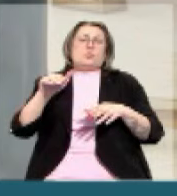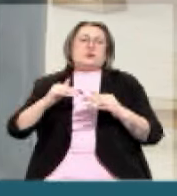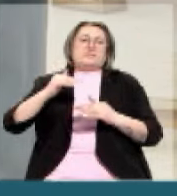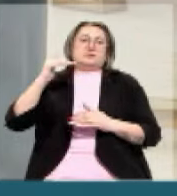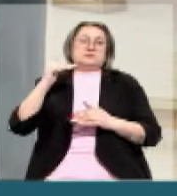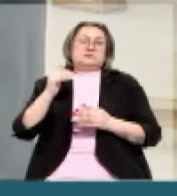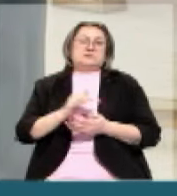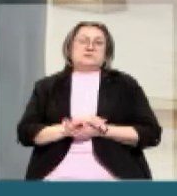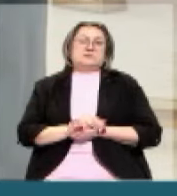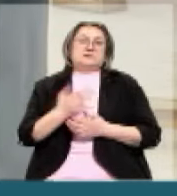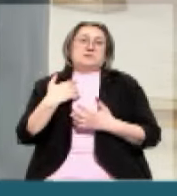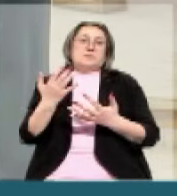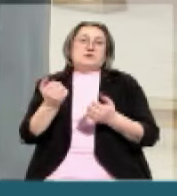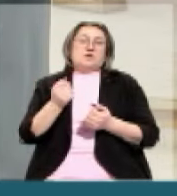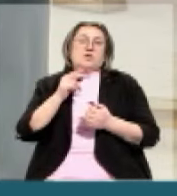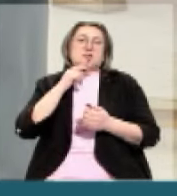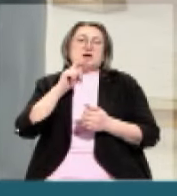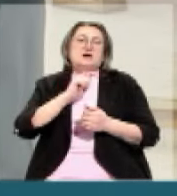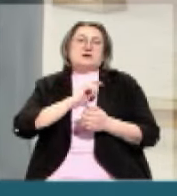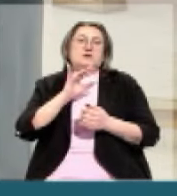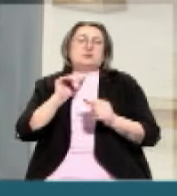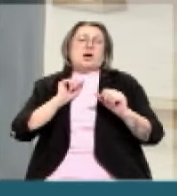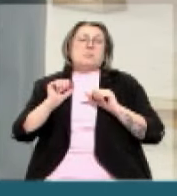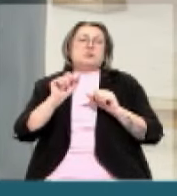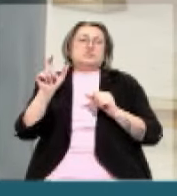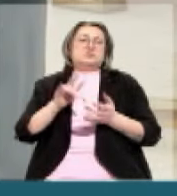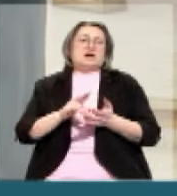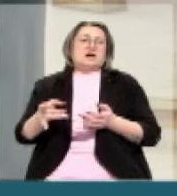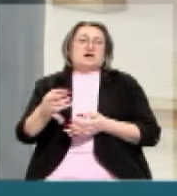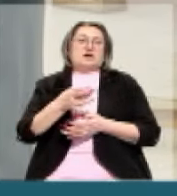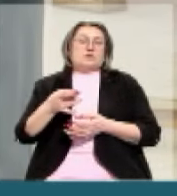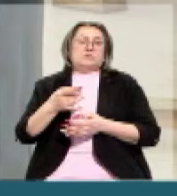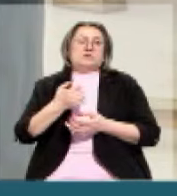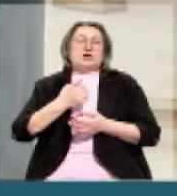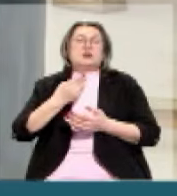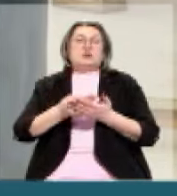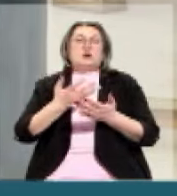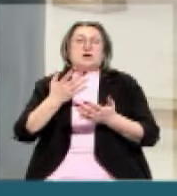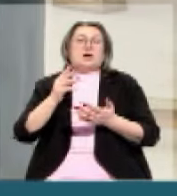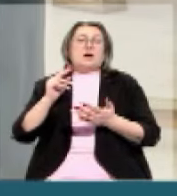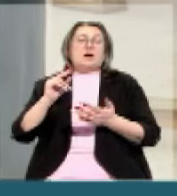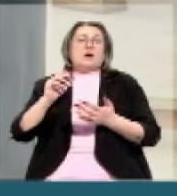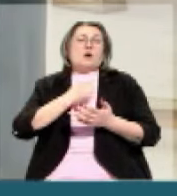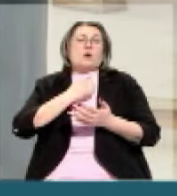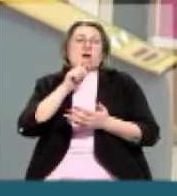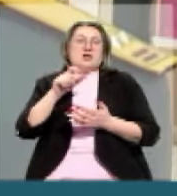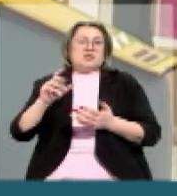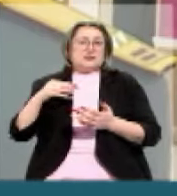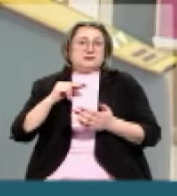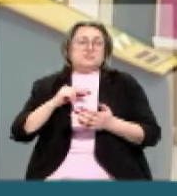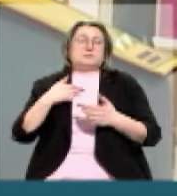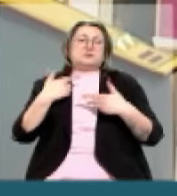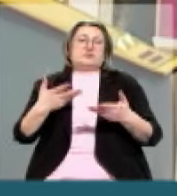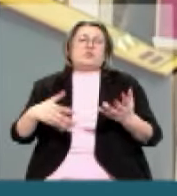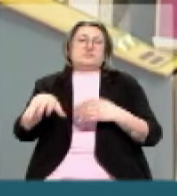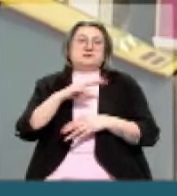бүгін міне өзімде орталық өңірлік қолбасшылығының қолбасшысынан марапат алынып отырмын.